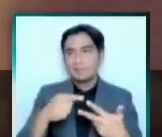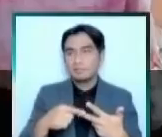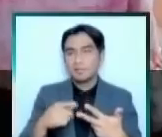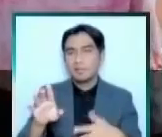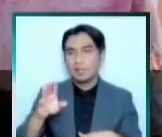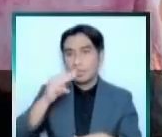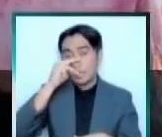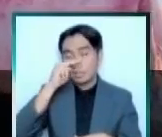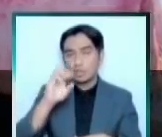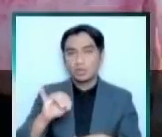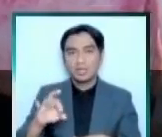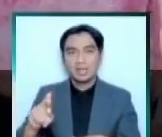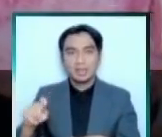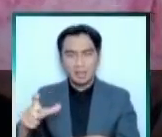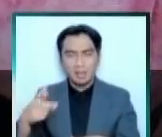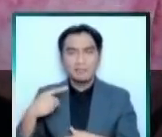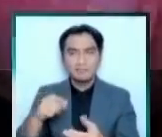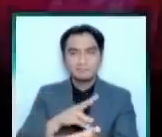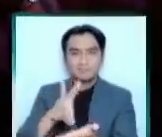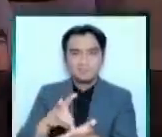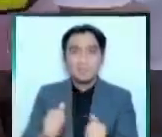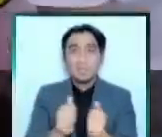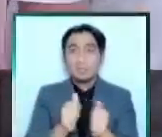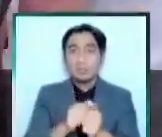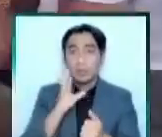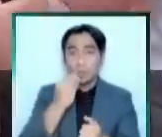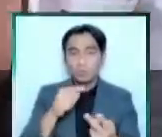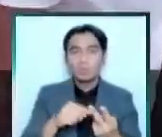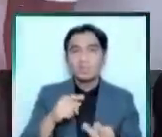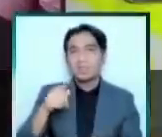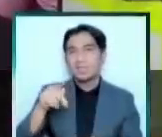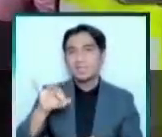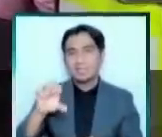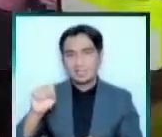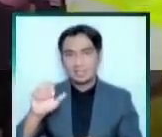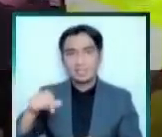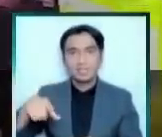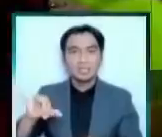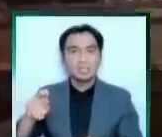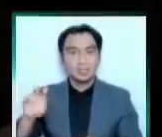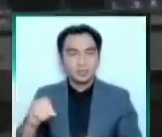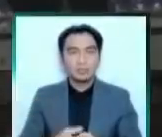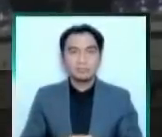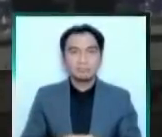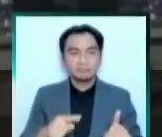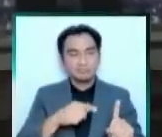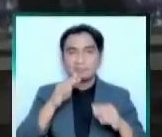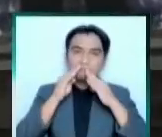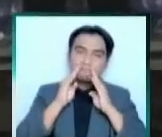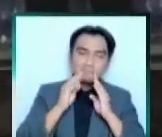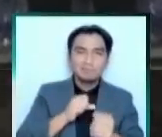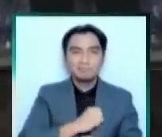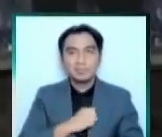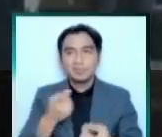Oriental. Kasama niya ang aktres na si Chris Aquino. Nakiramay din si Robredo sa pamilya ng mga nasawi. Nakapag-deploy na